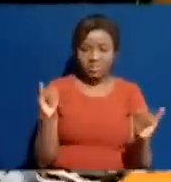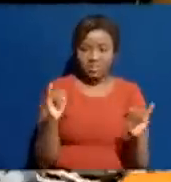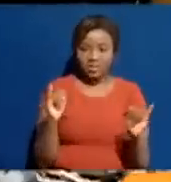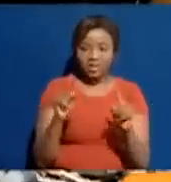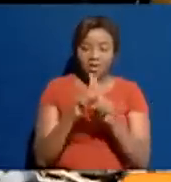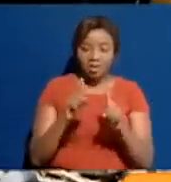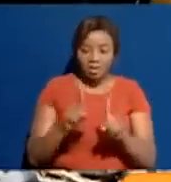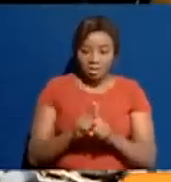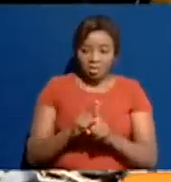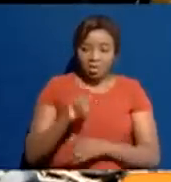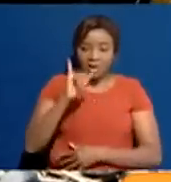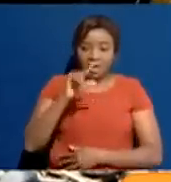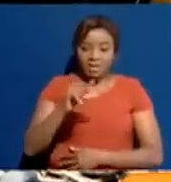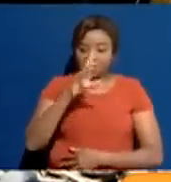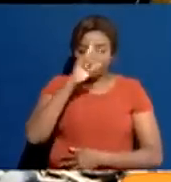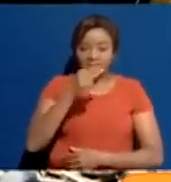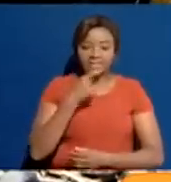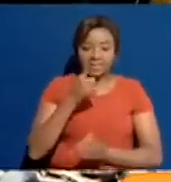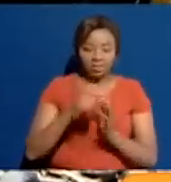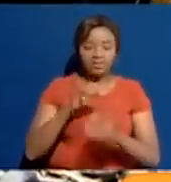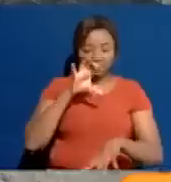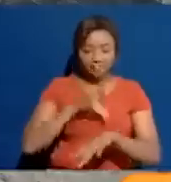polisi akiahidi haki itatekelezwa katika